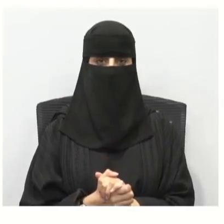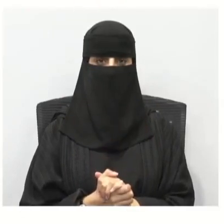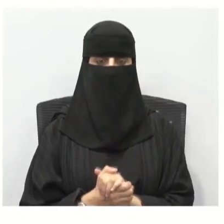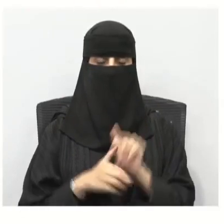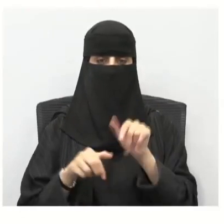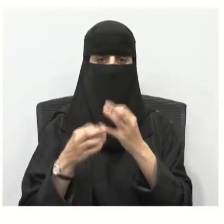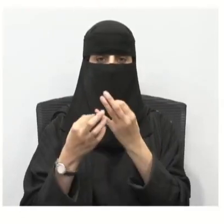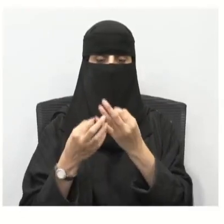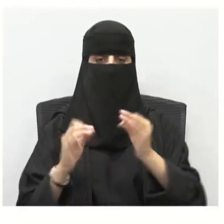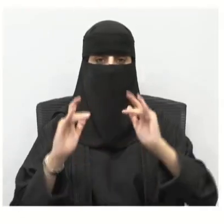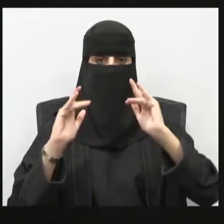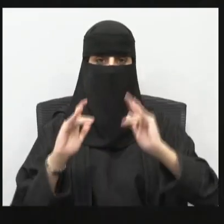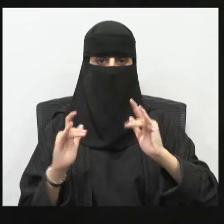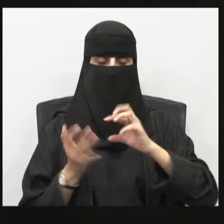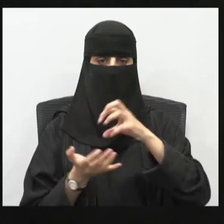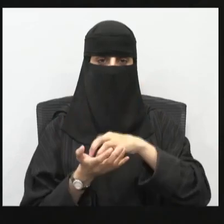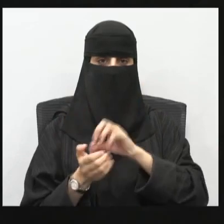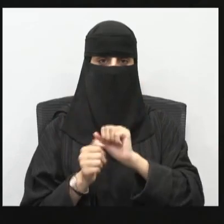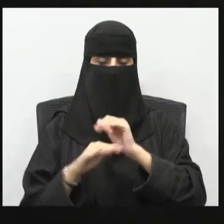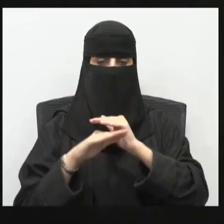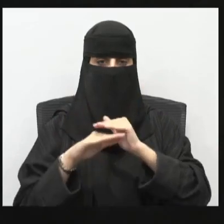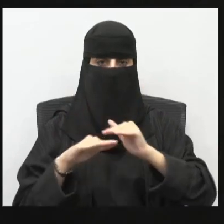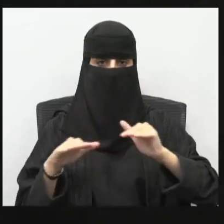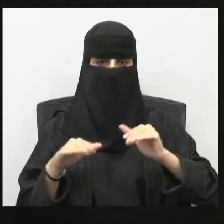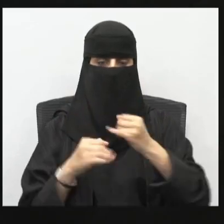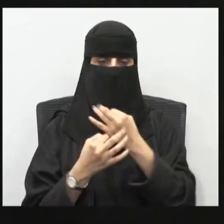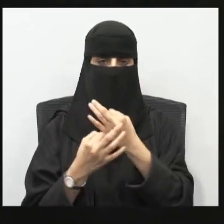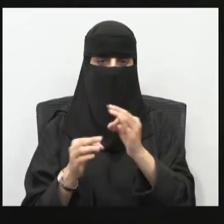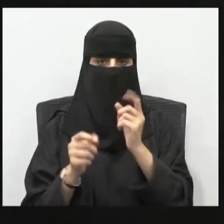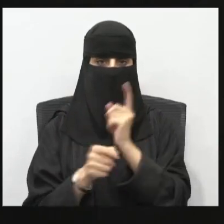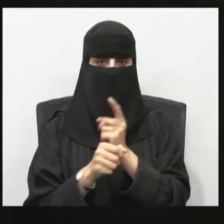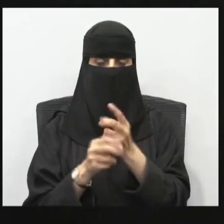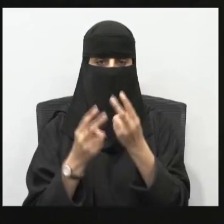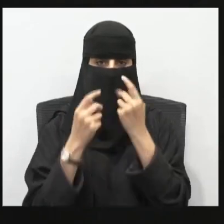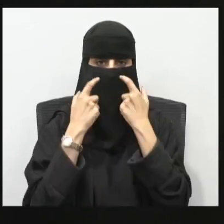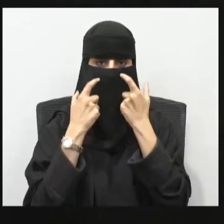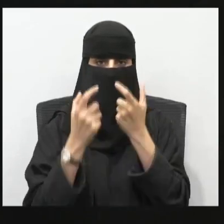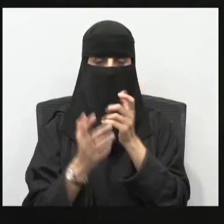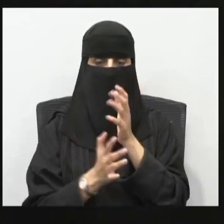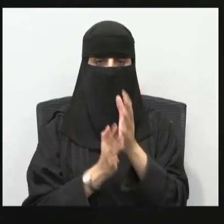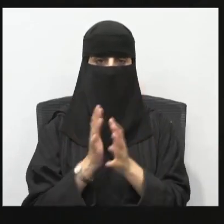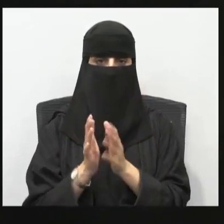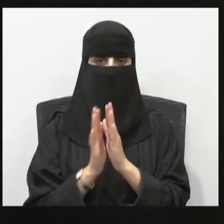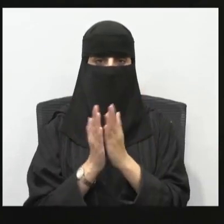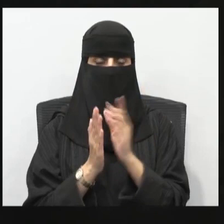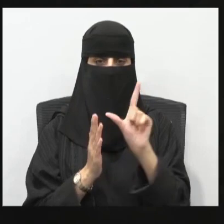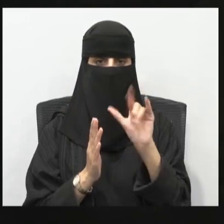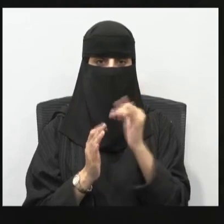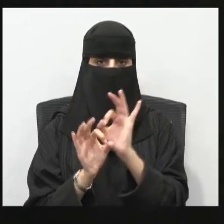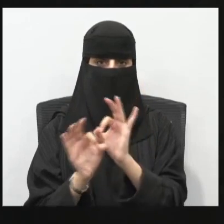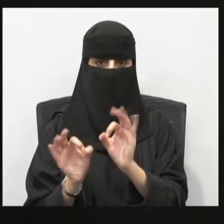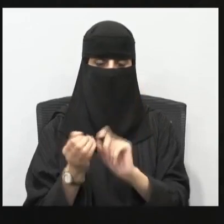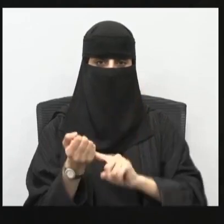هيا بنا الان نجلس في مكان هادئ ونستمع جيدا لشرح المعلمه ونحضر كتاب لغتي